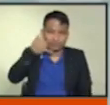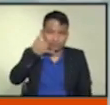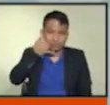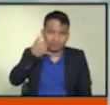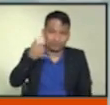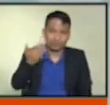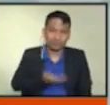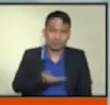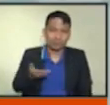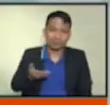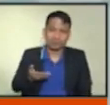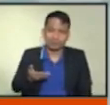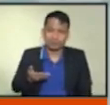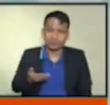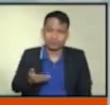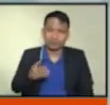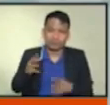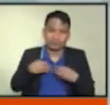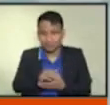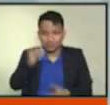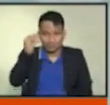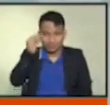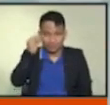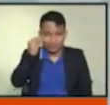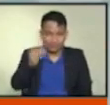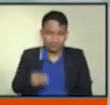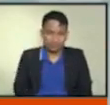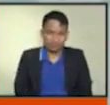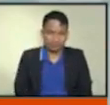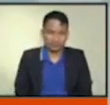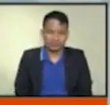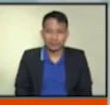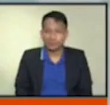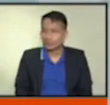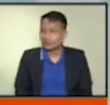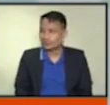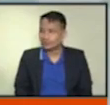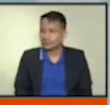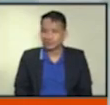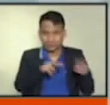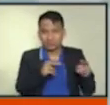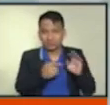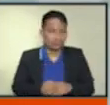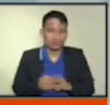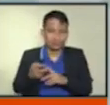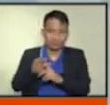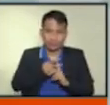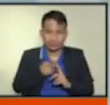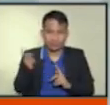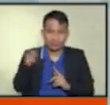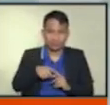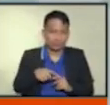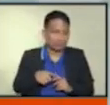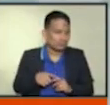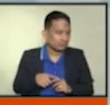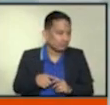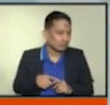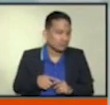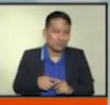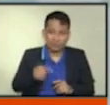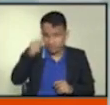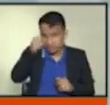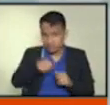mo. Nandito pa yung record. Inamin yung sinabi niya yun. Nagsinungaling ka pa. Natagpuan ka namin doon sa kwan. Oo, nagpasundo ako talaga.